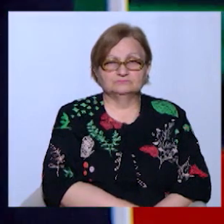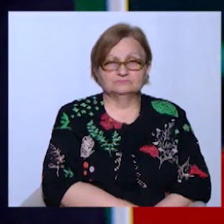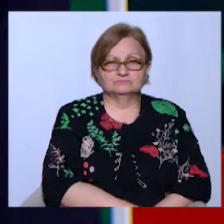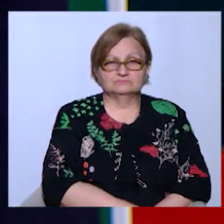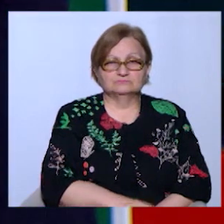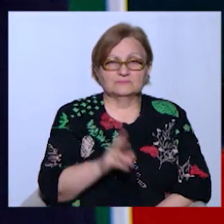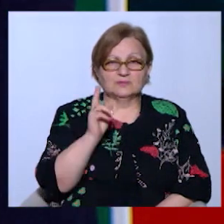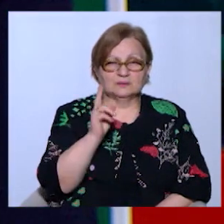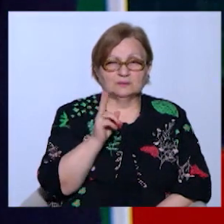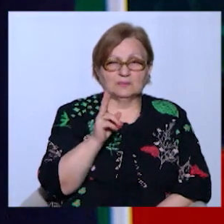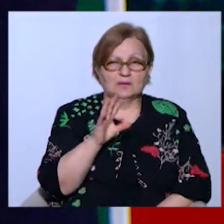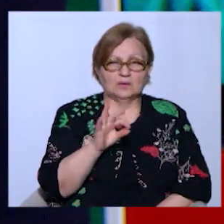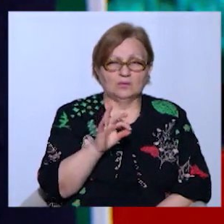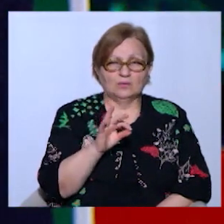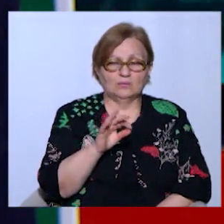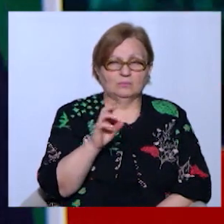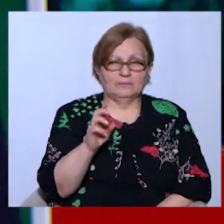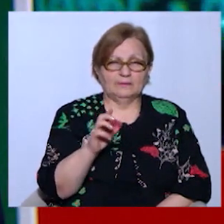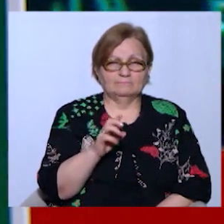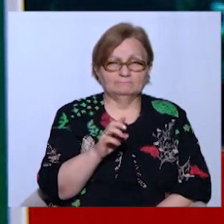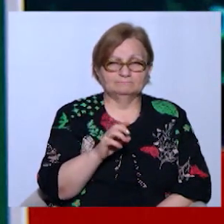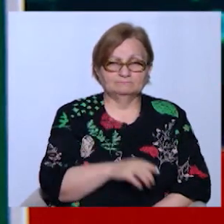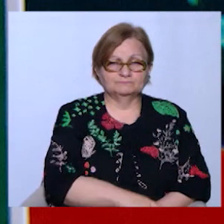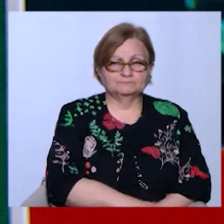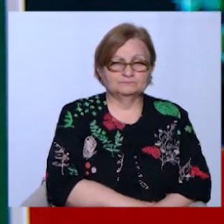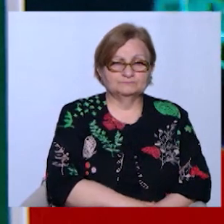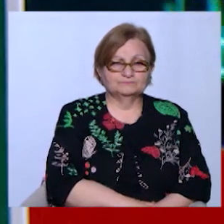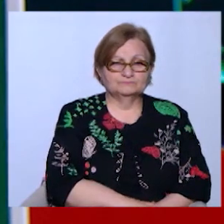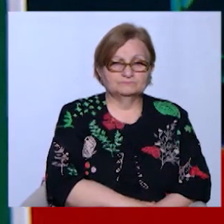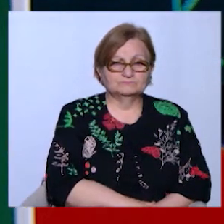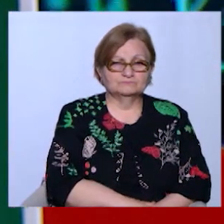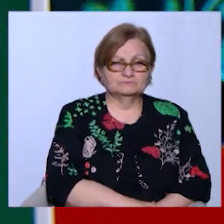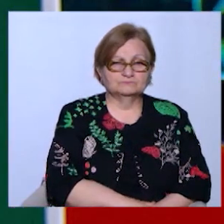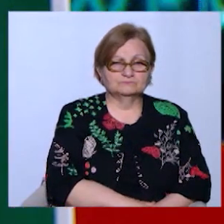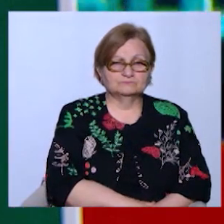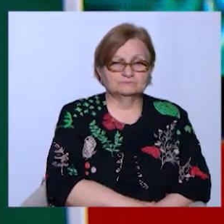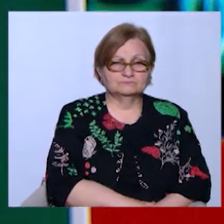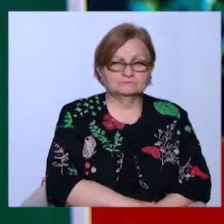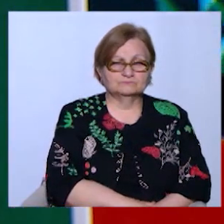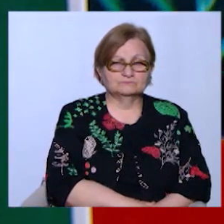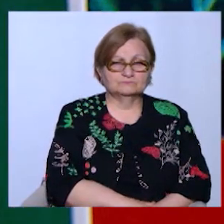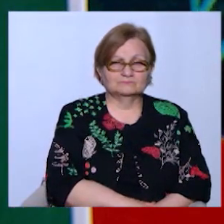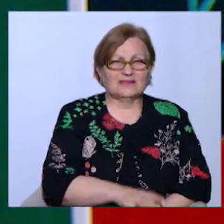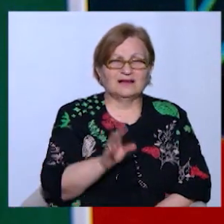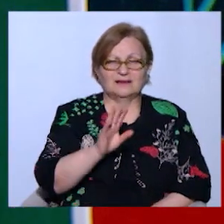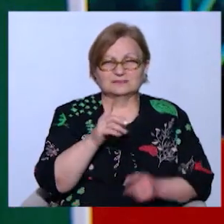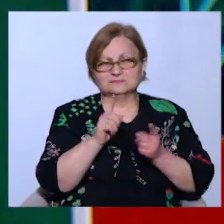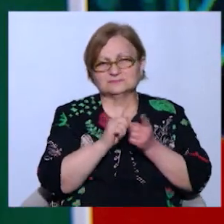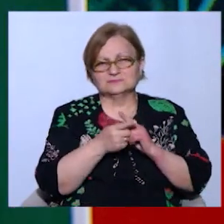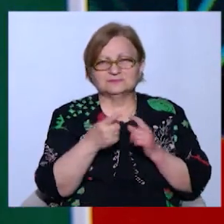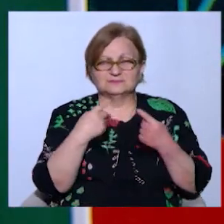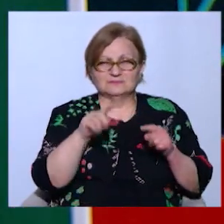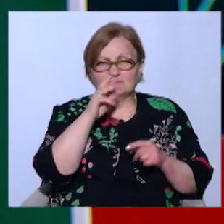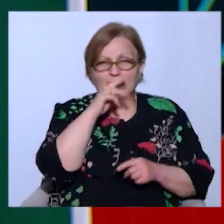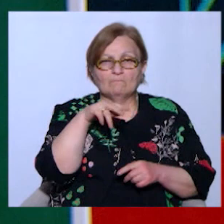K O B. ის უკაცრავად ბლაგვი, მაპატიეთ ბლაგვი.